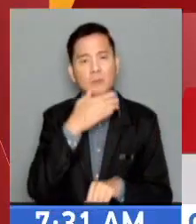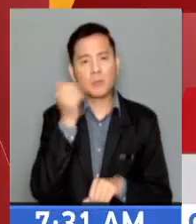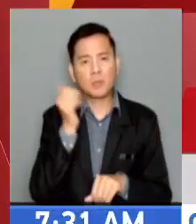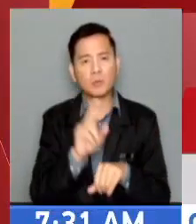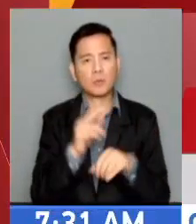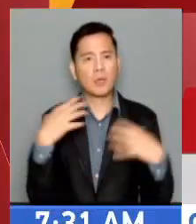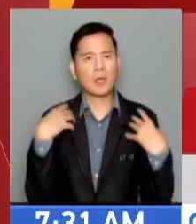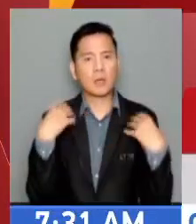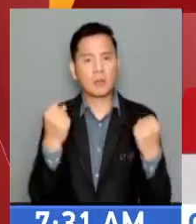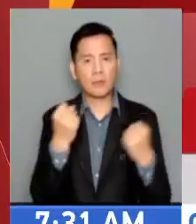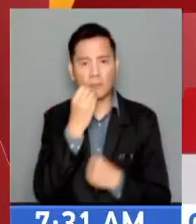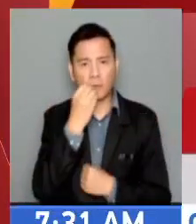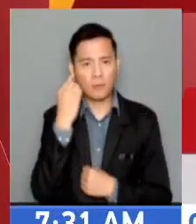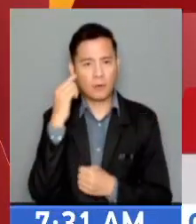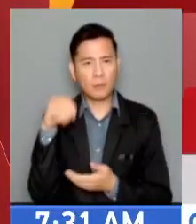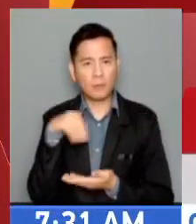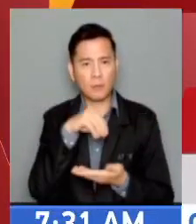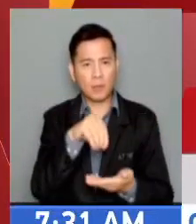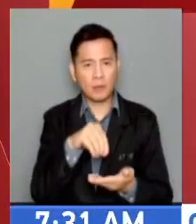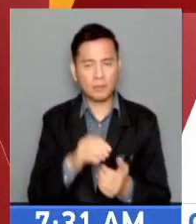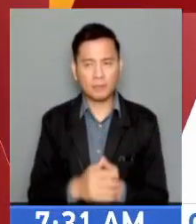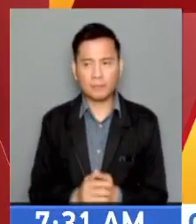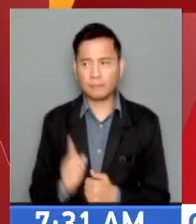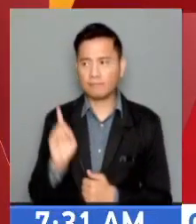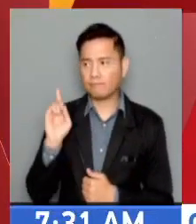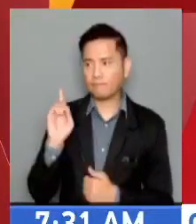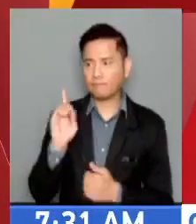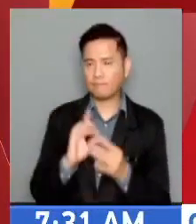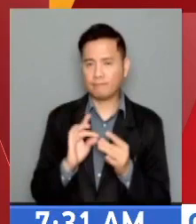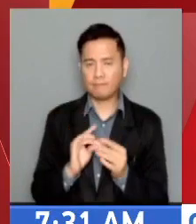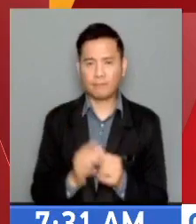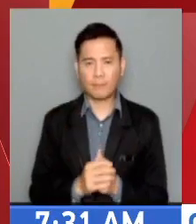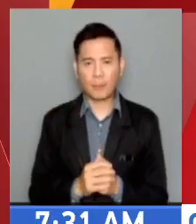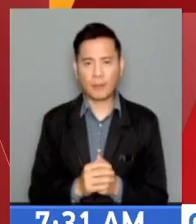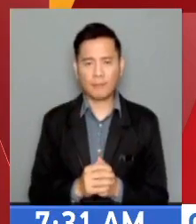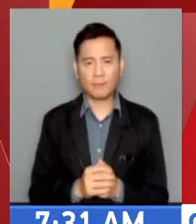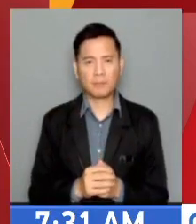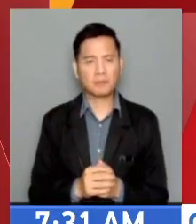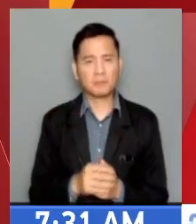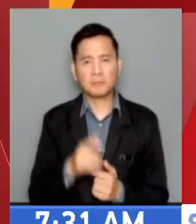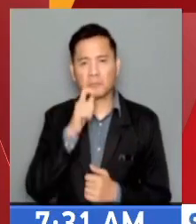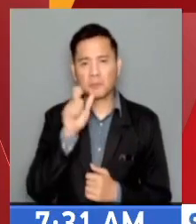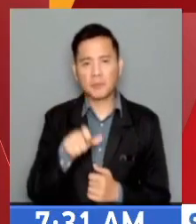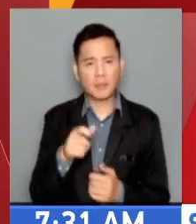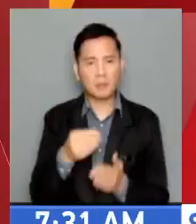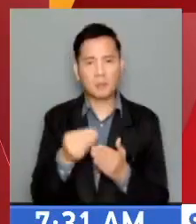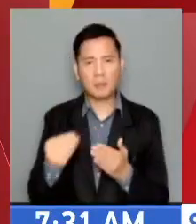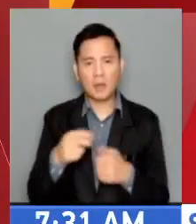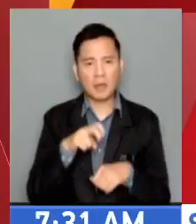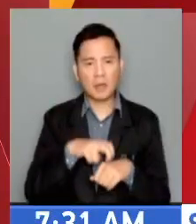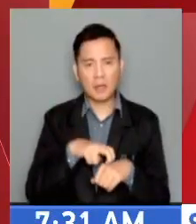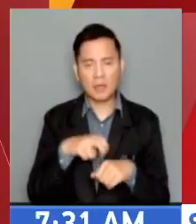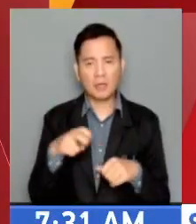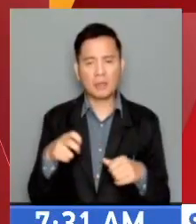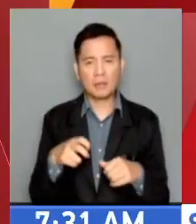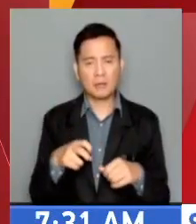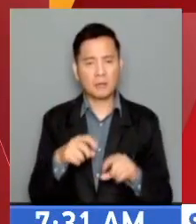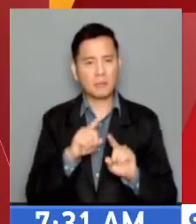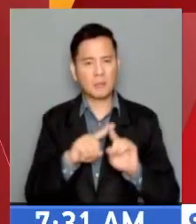sila bibili instead na junk food and soft drinks, biskuit na lang or gatas.